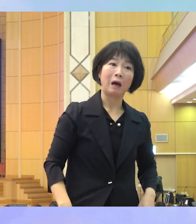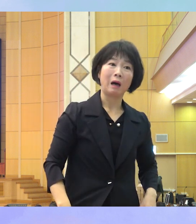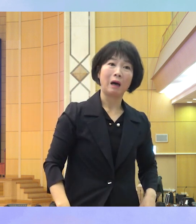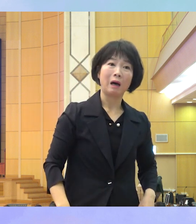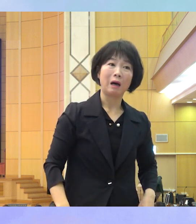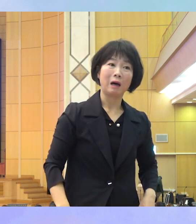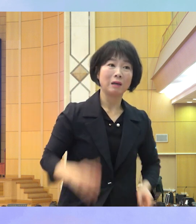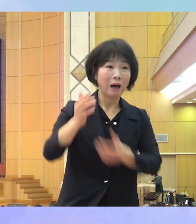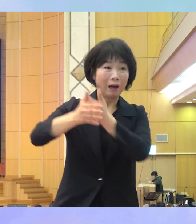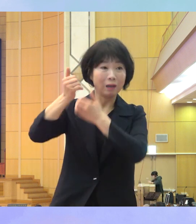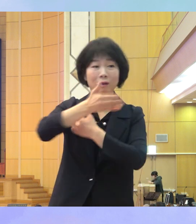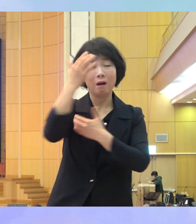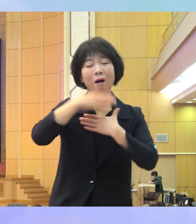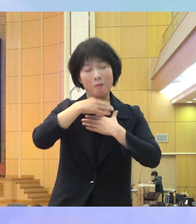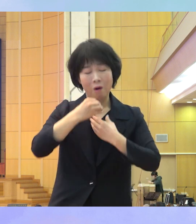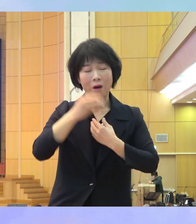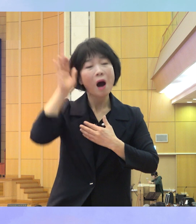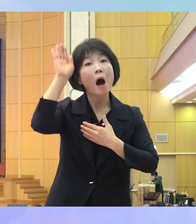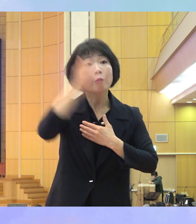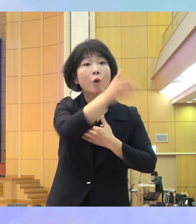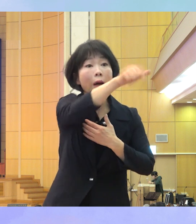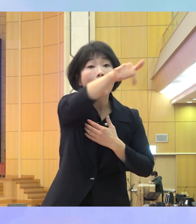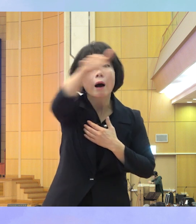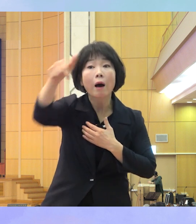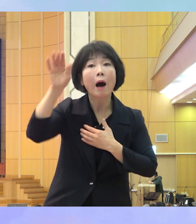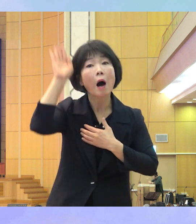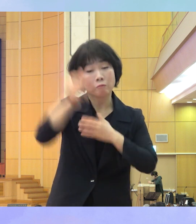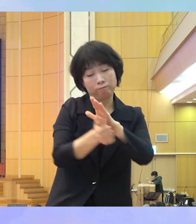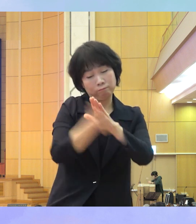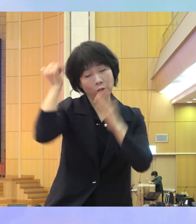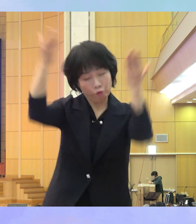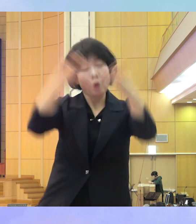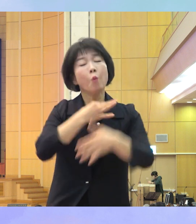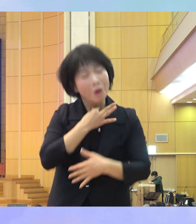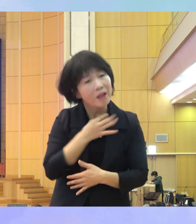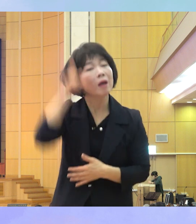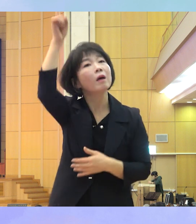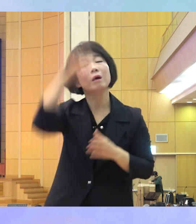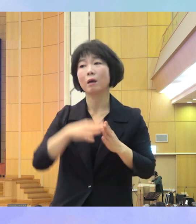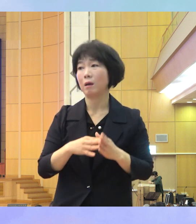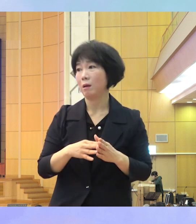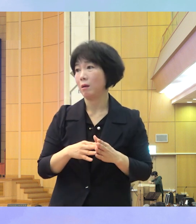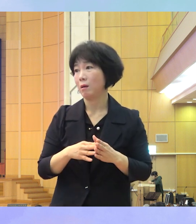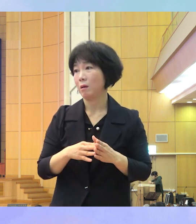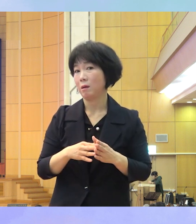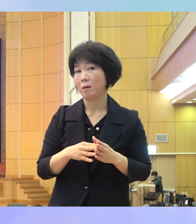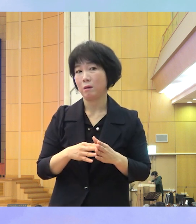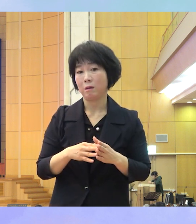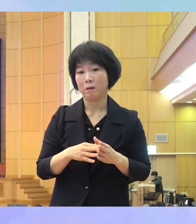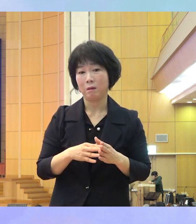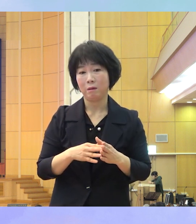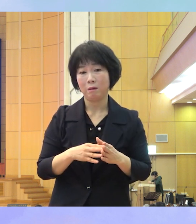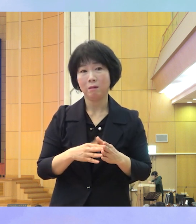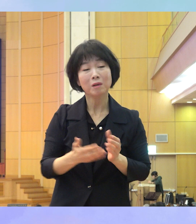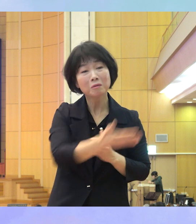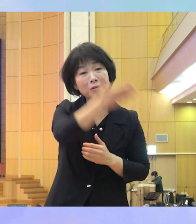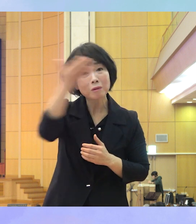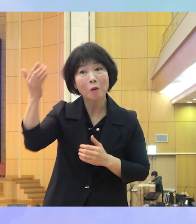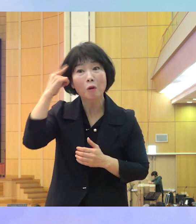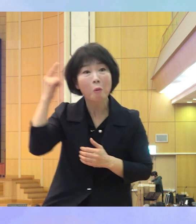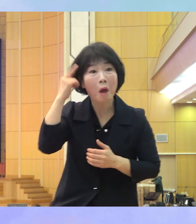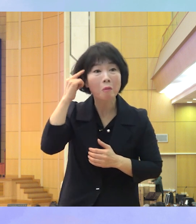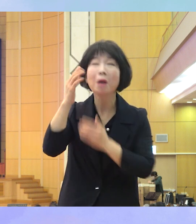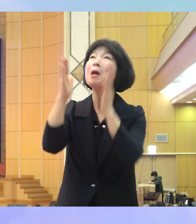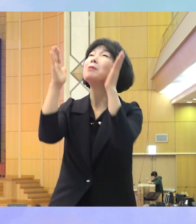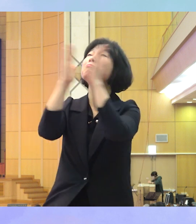주시길 원하지, 장래에 희망을 주길 원하지. 주님은 그렇게 평안 주기를 원하고 희망을 주기를 원하는데 구하라 주실